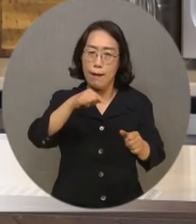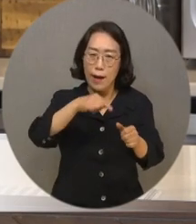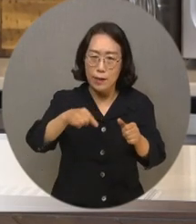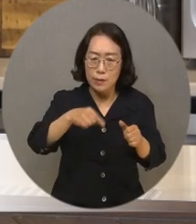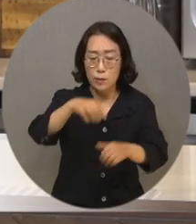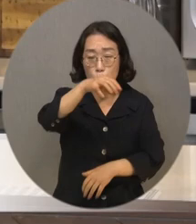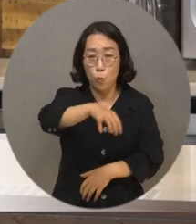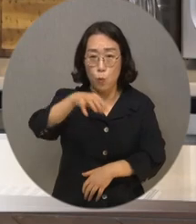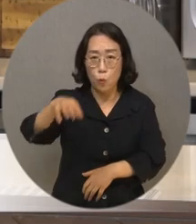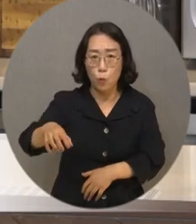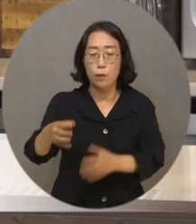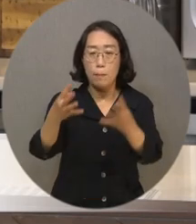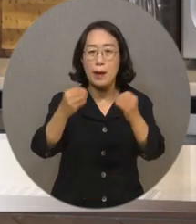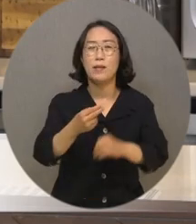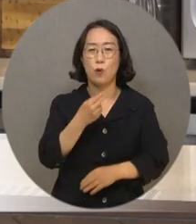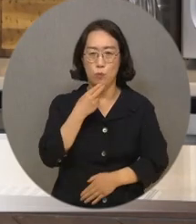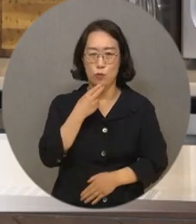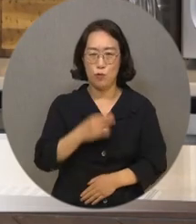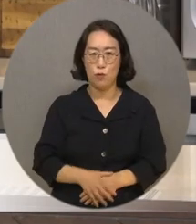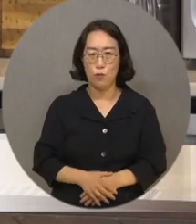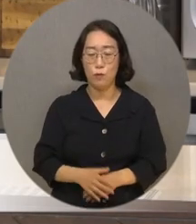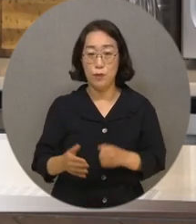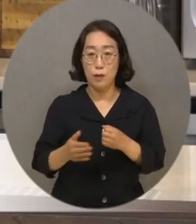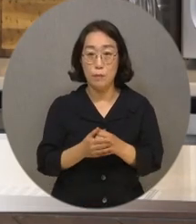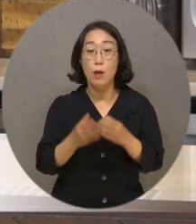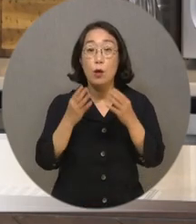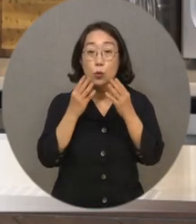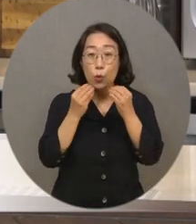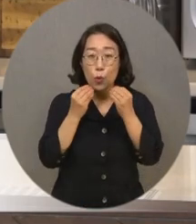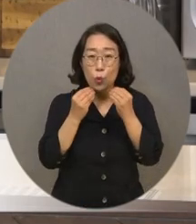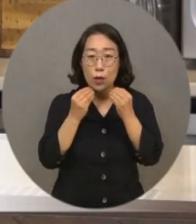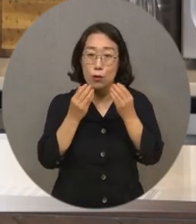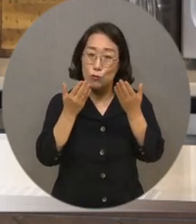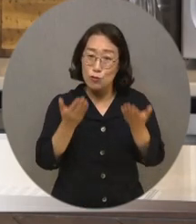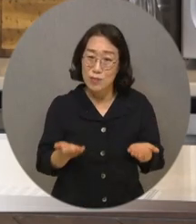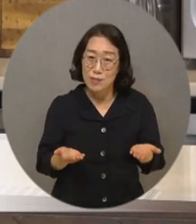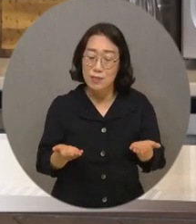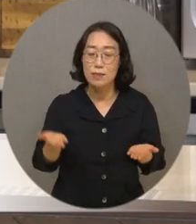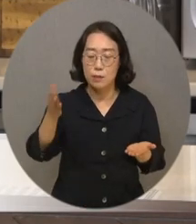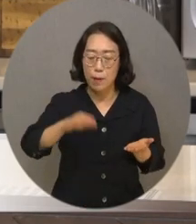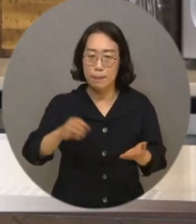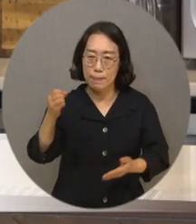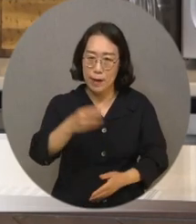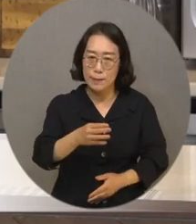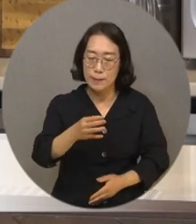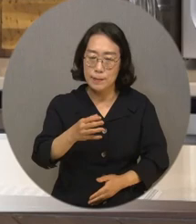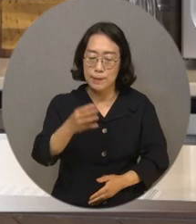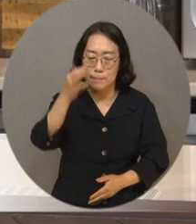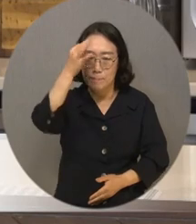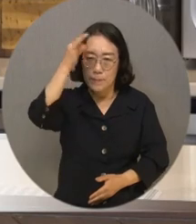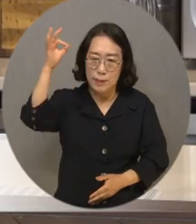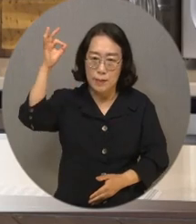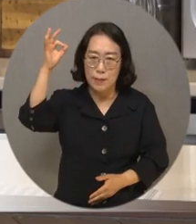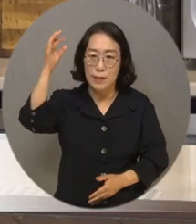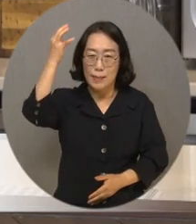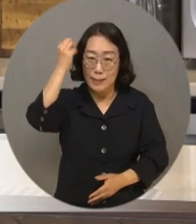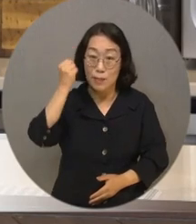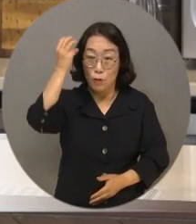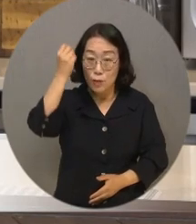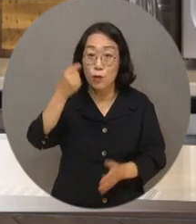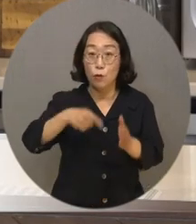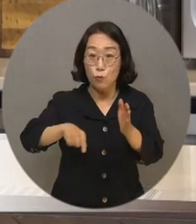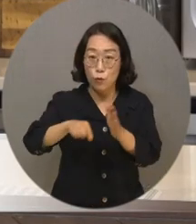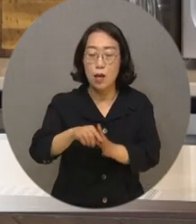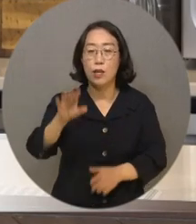있는 곳들이 많지 않기에 이 토요일이라도 이 아이들이 배웠던 것을 잊어버리지 않게 하기 위해서